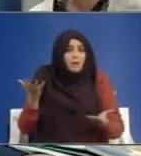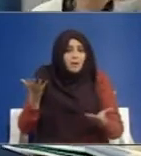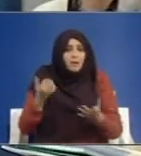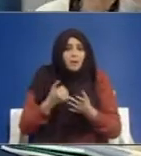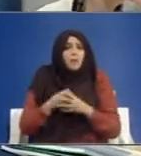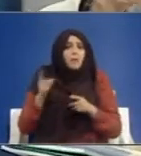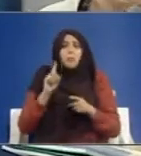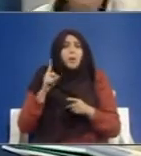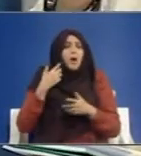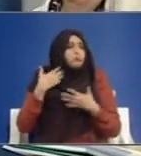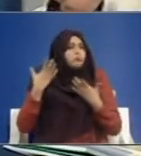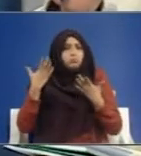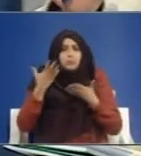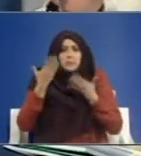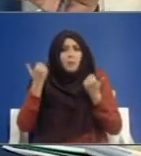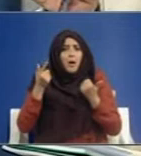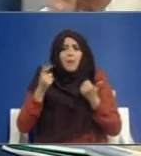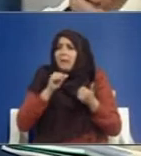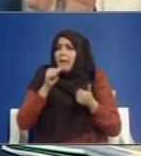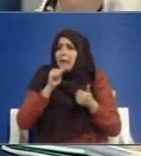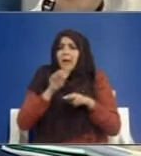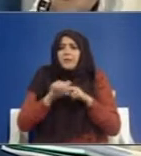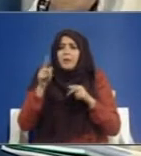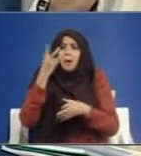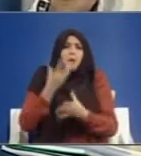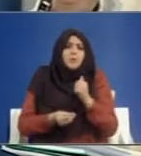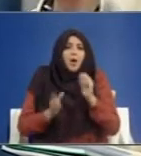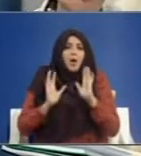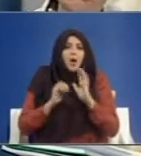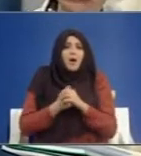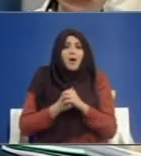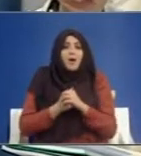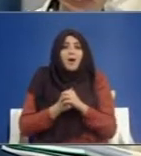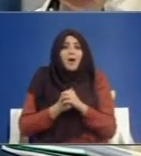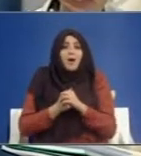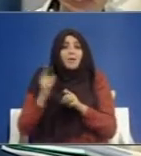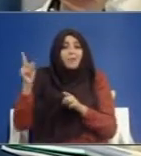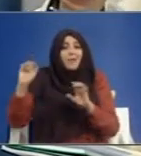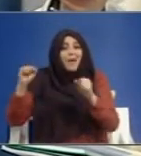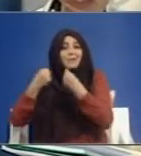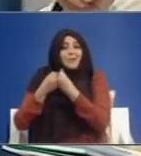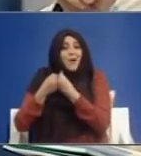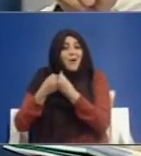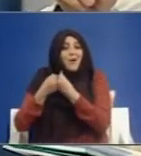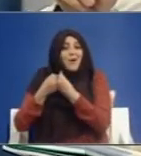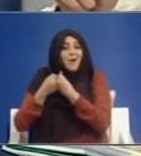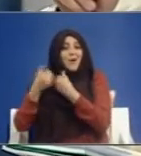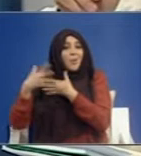ولم يقيموا ولم يفعلوا شيئا لهذا الغياب هذا، ووقع له